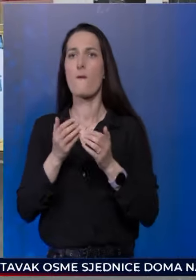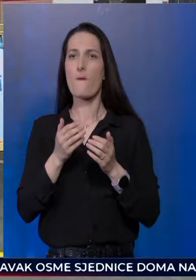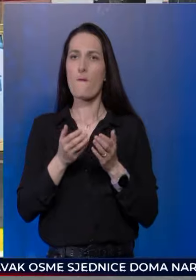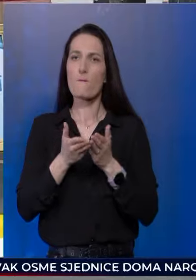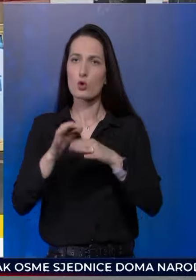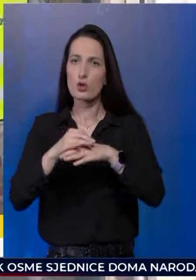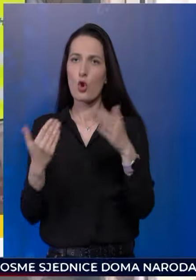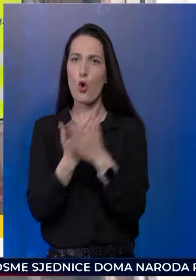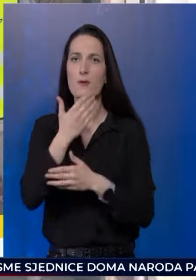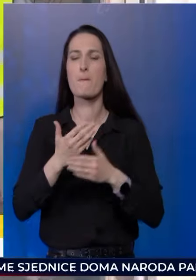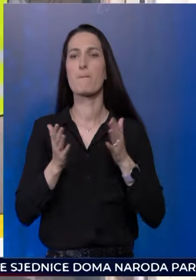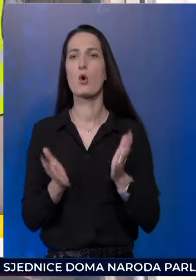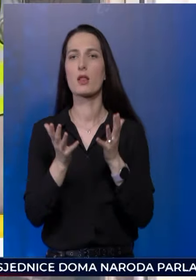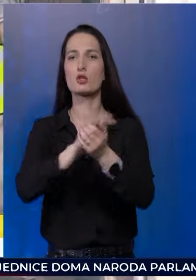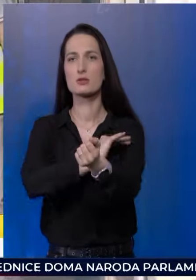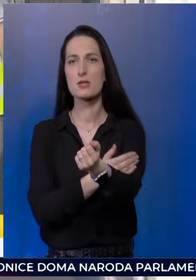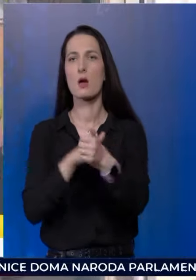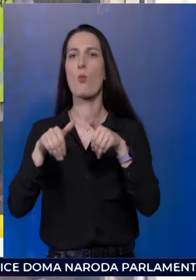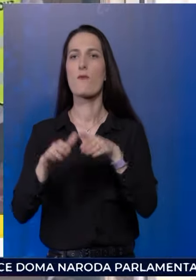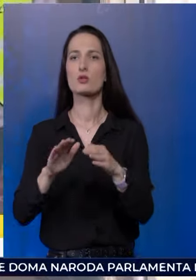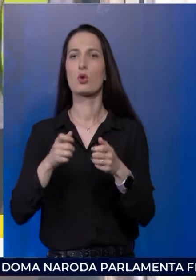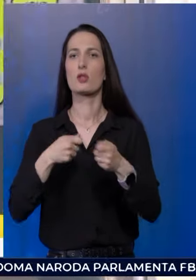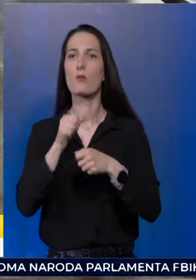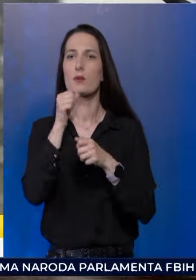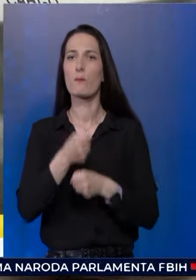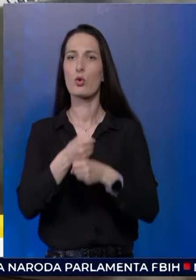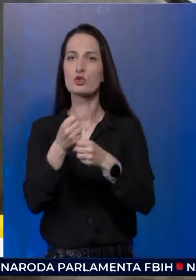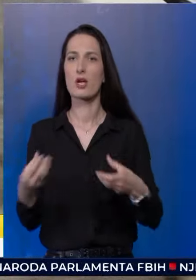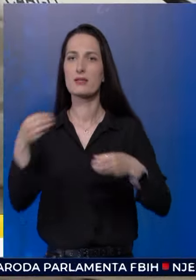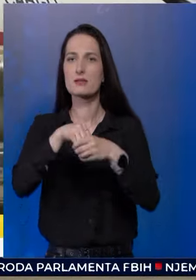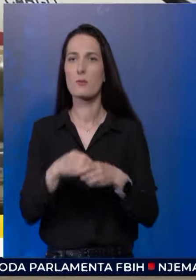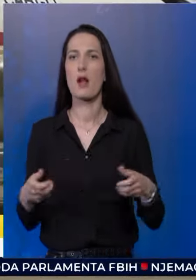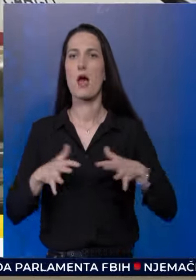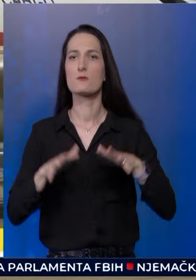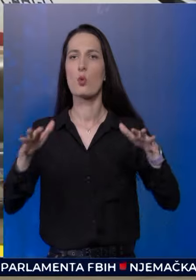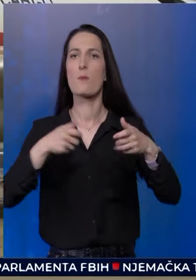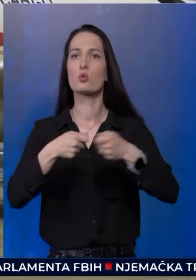trgovini i podrška integrisanom razvoju međunarodne trgovine robom i uslugama.